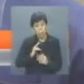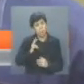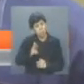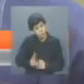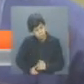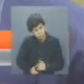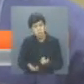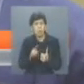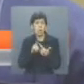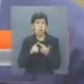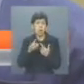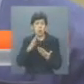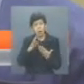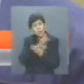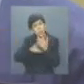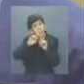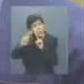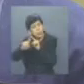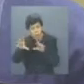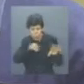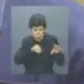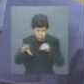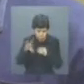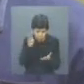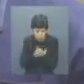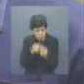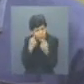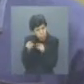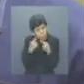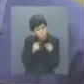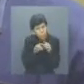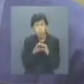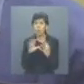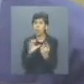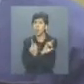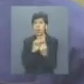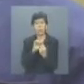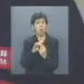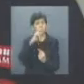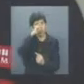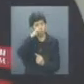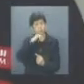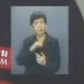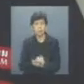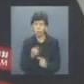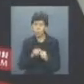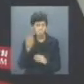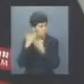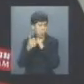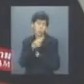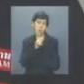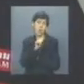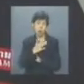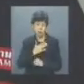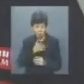ของภาษาเพื่อนบ้านต่างๆเข้ามาซึ่งอันนี้มันสะท้อนให้เห็นถึงความหลากหลายทางวัฒนธรรมในสังคมไทยตั้งแต่สมัยอยุธยาม ันก็ทำให้เราเรียนรู้ค